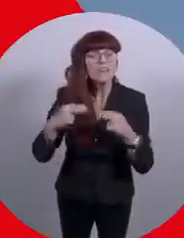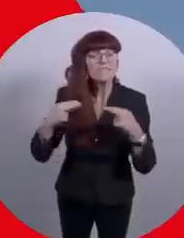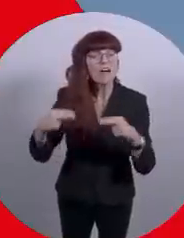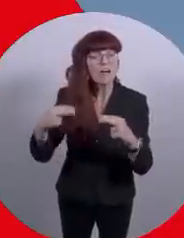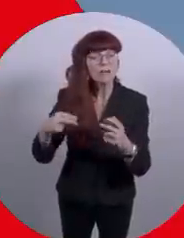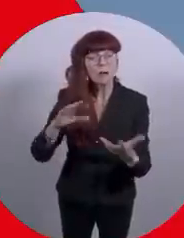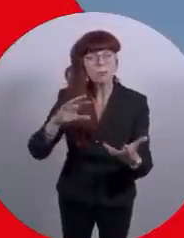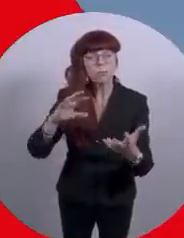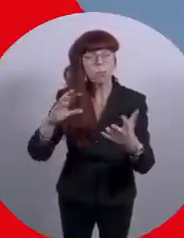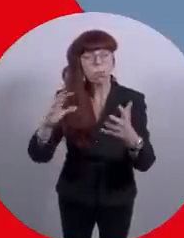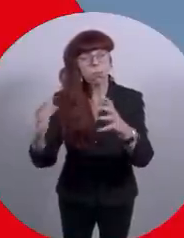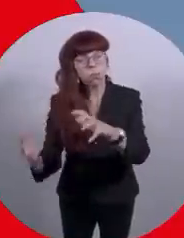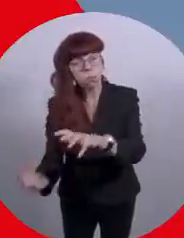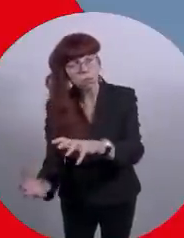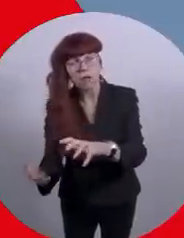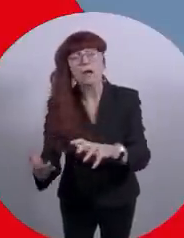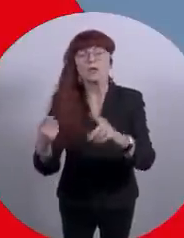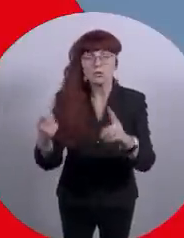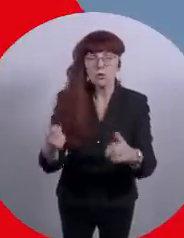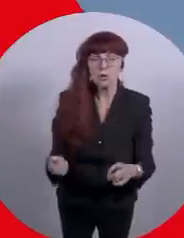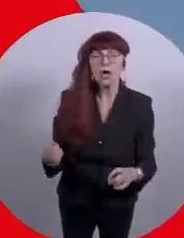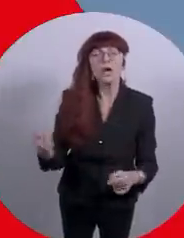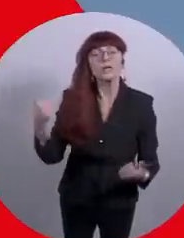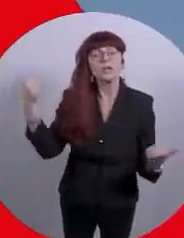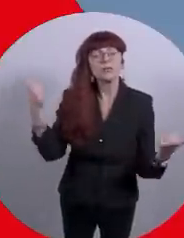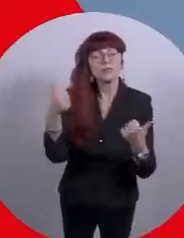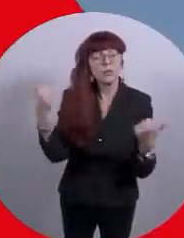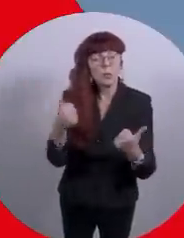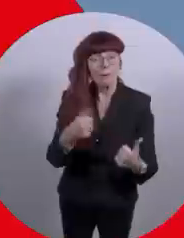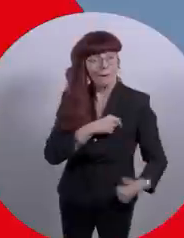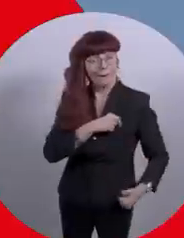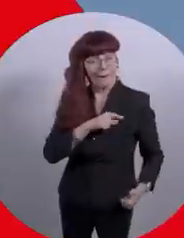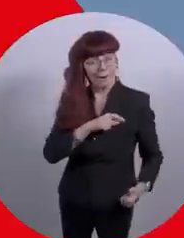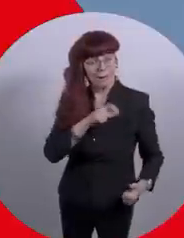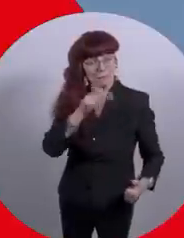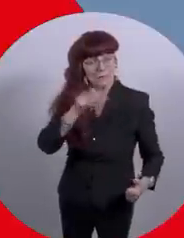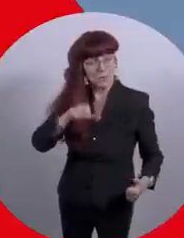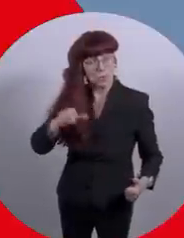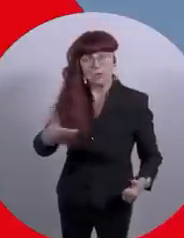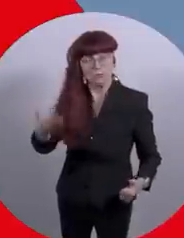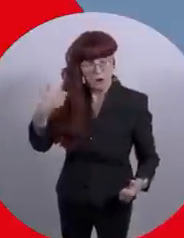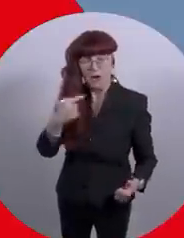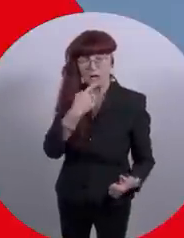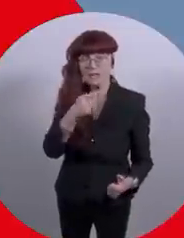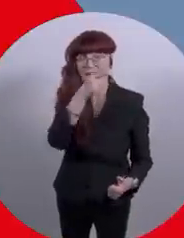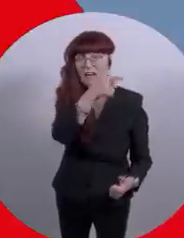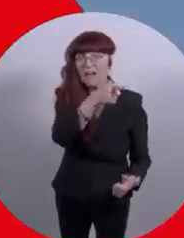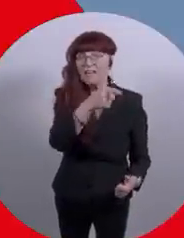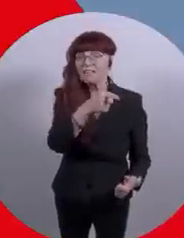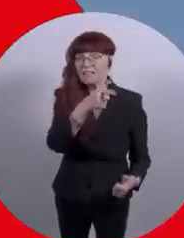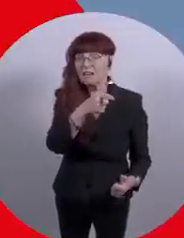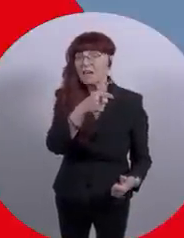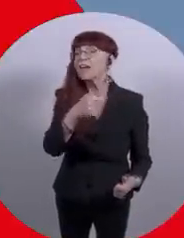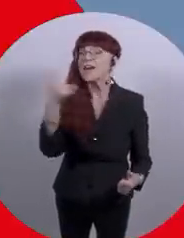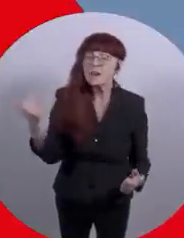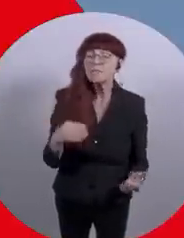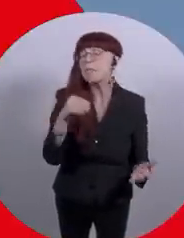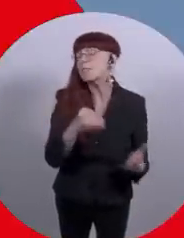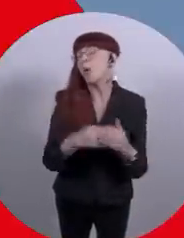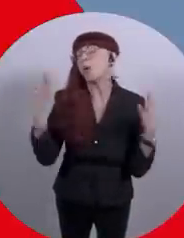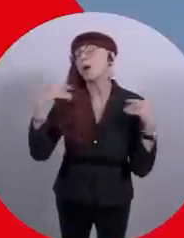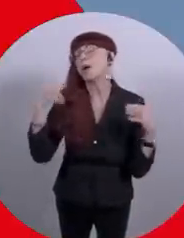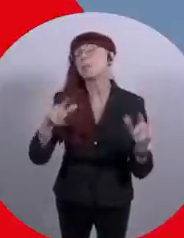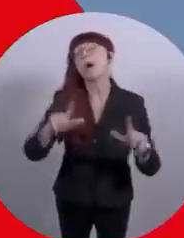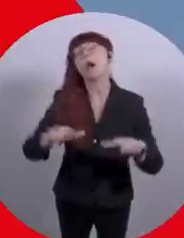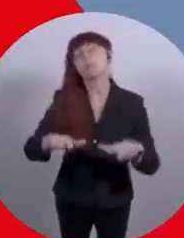erleben dass diese superreichs genau dieselben die vorher aufzutropfen dass die nicht am Schluss noch immer die Klimaanlage Rennen dass